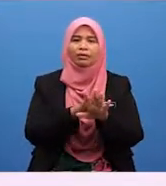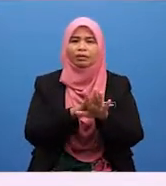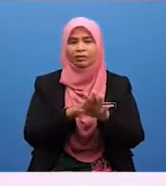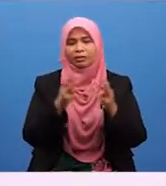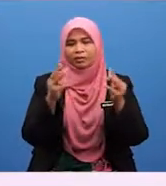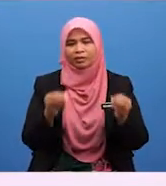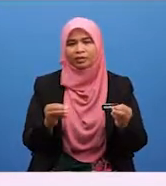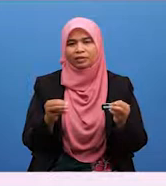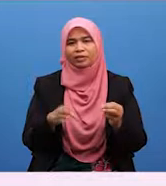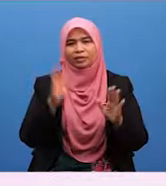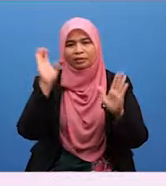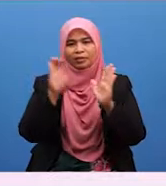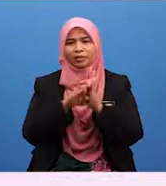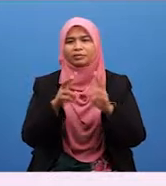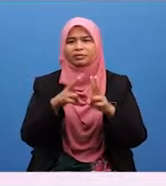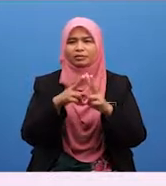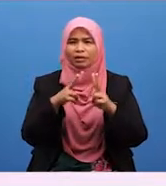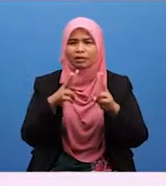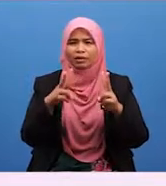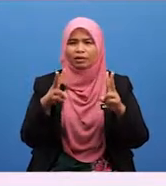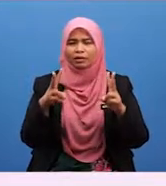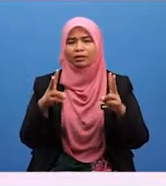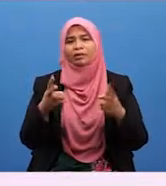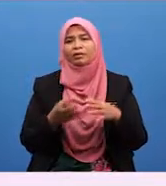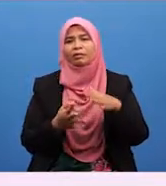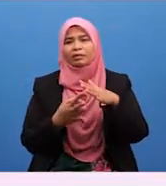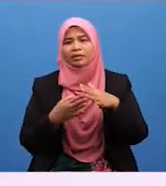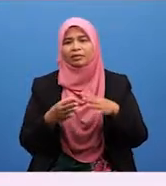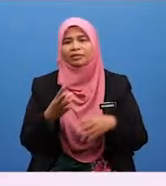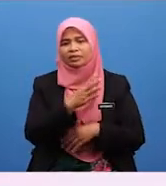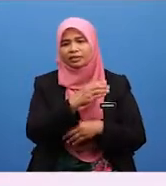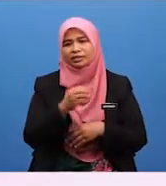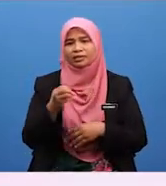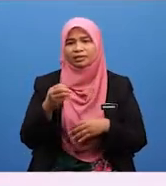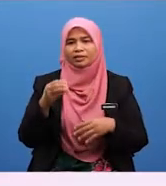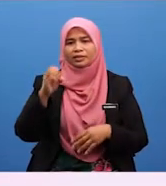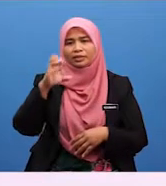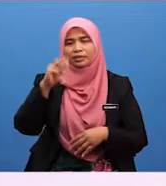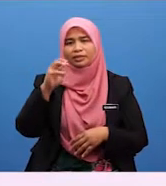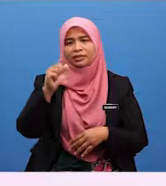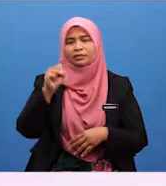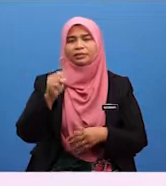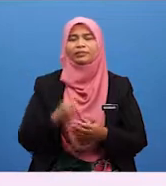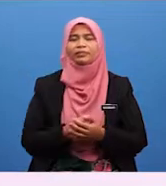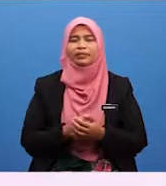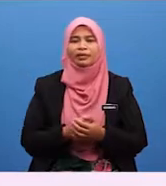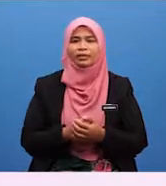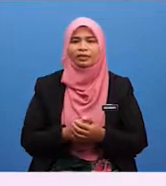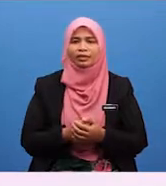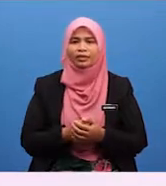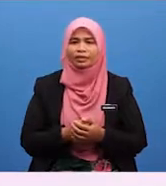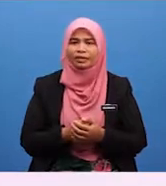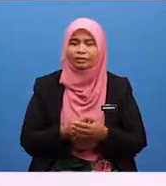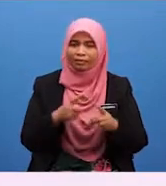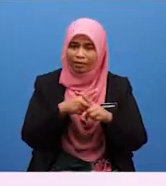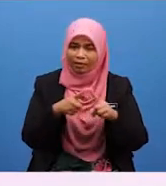mahsyar digambarkan sangat huru-hara, panas dan mencemaskan. Namun jangan bimbang, mereka